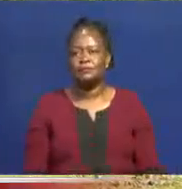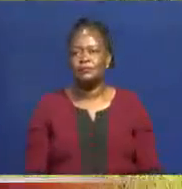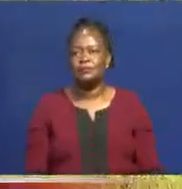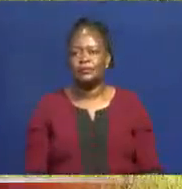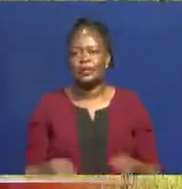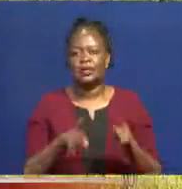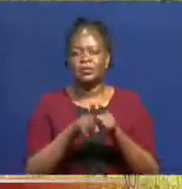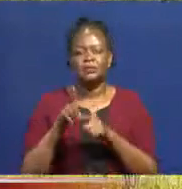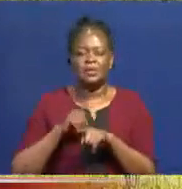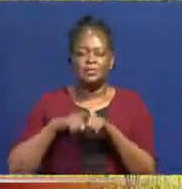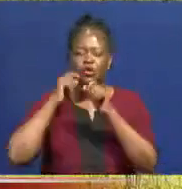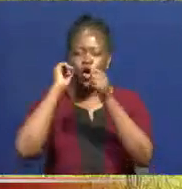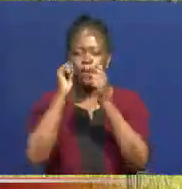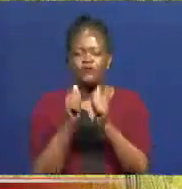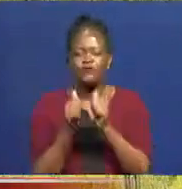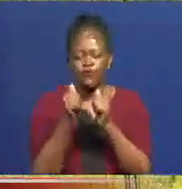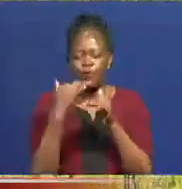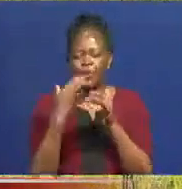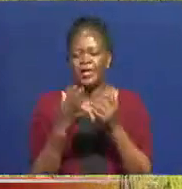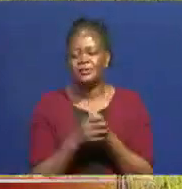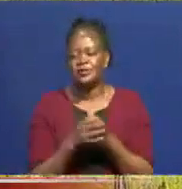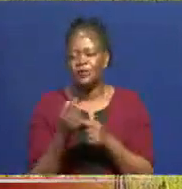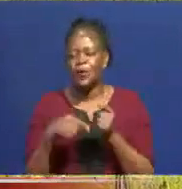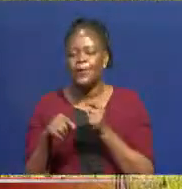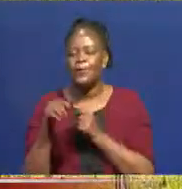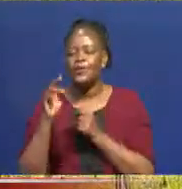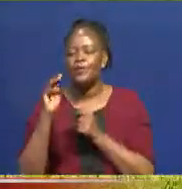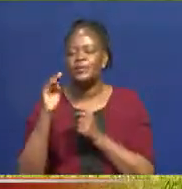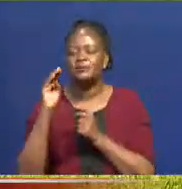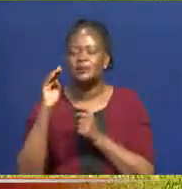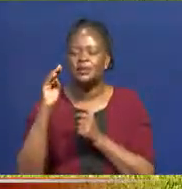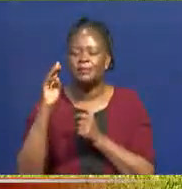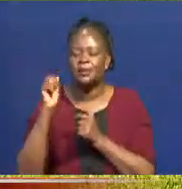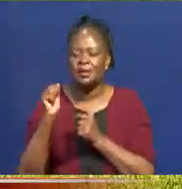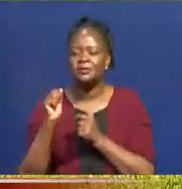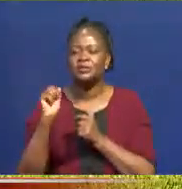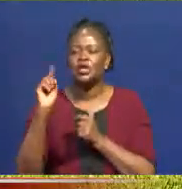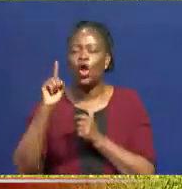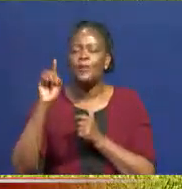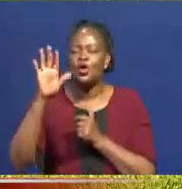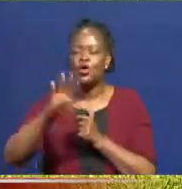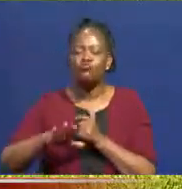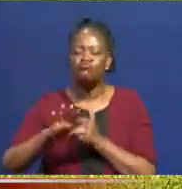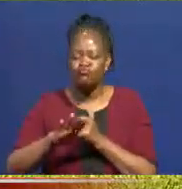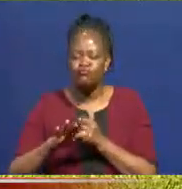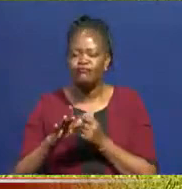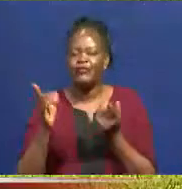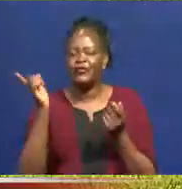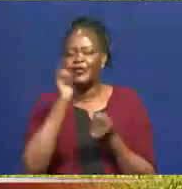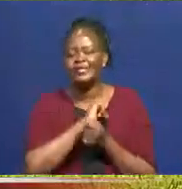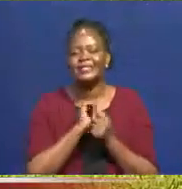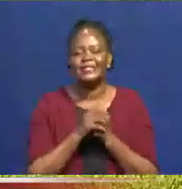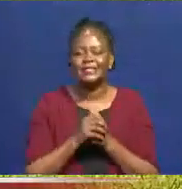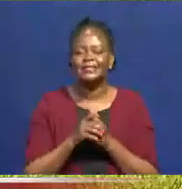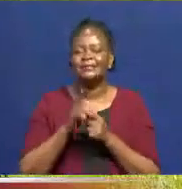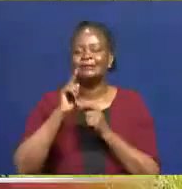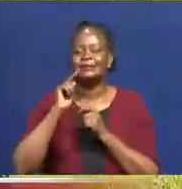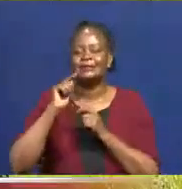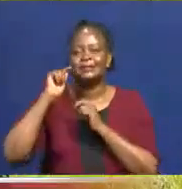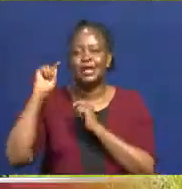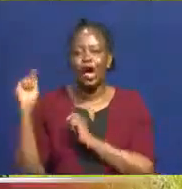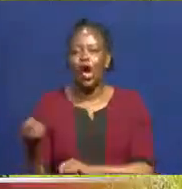Wakati huo mashindano ya wachezaji chipukizi ya USNCBA Nairobi Fall Local Tour ilikamilika katika kilabu cha gofu cha